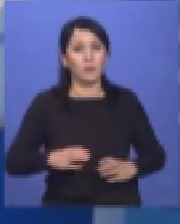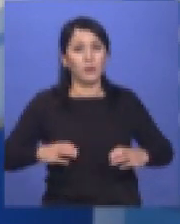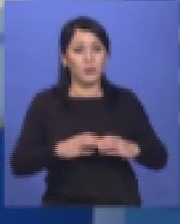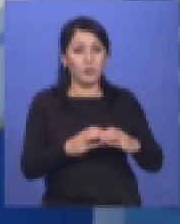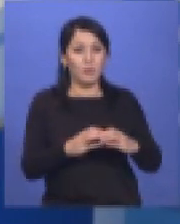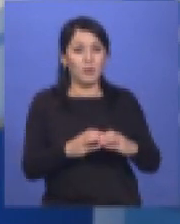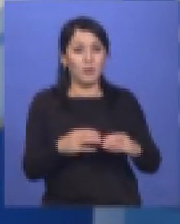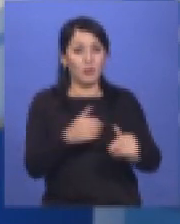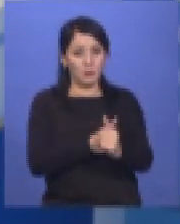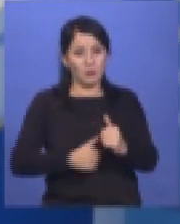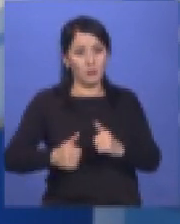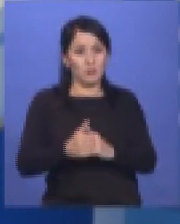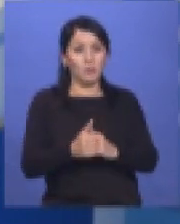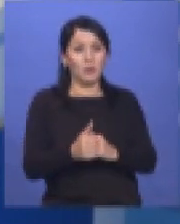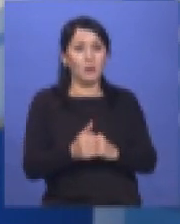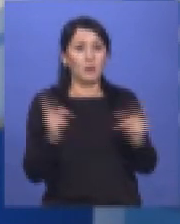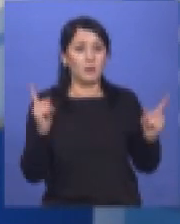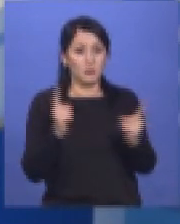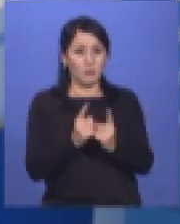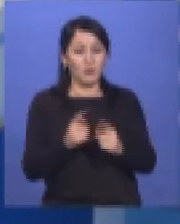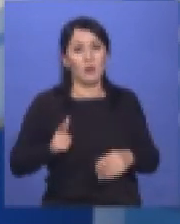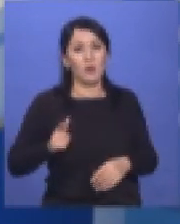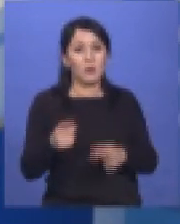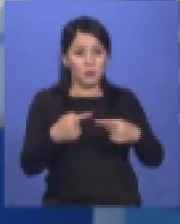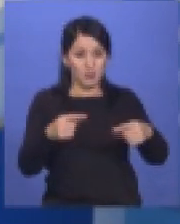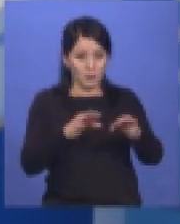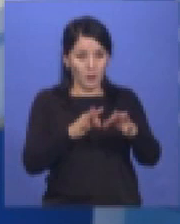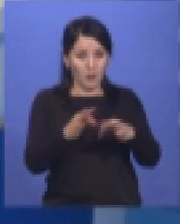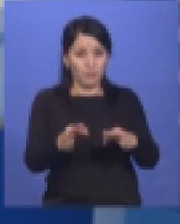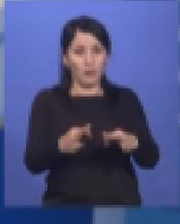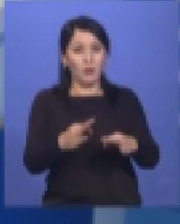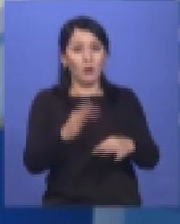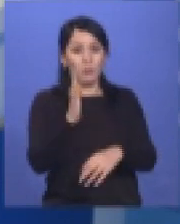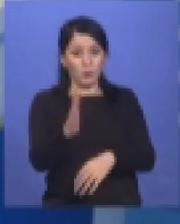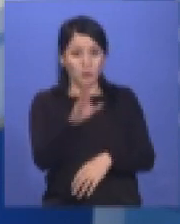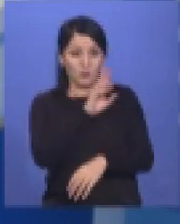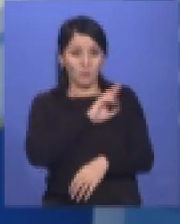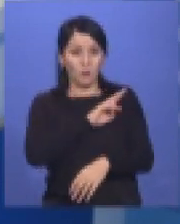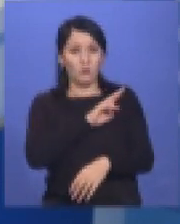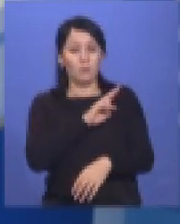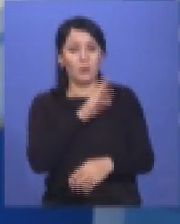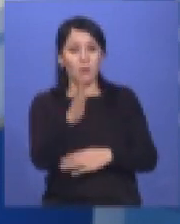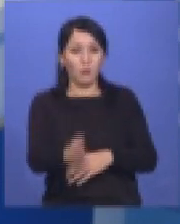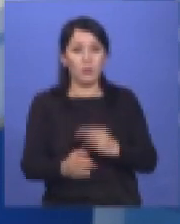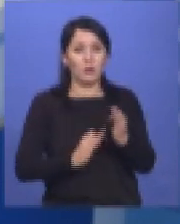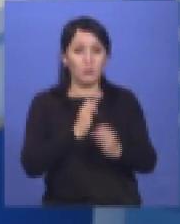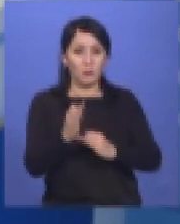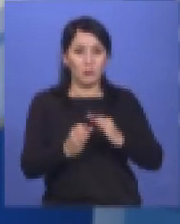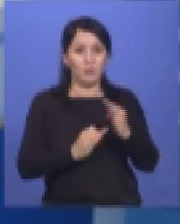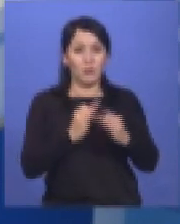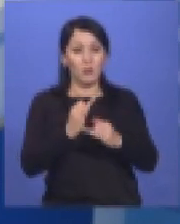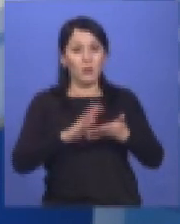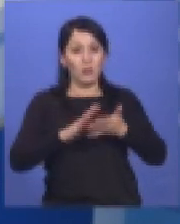мен жетекші компаниялардың басшыларымен кездесті. Тараптар әртүрлі саладағы ағымдағы жұмыстарды пысықтап, болашаққа бағдар